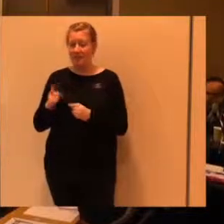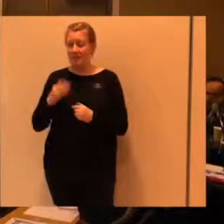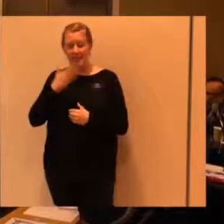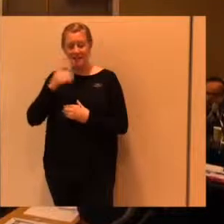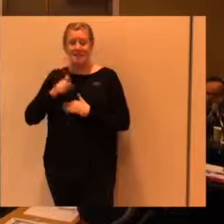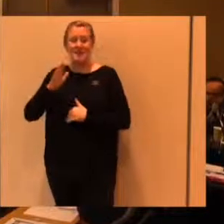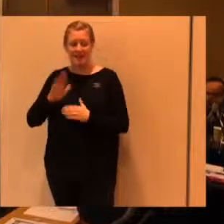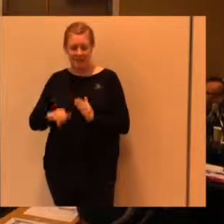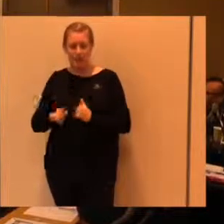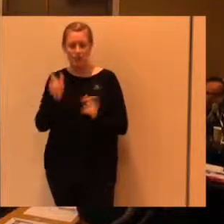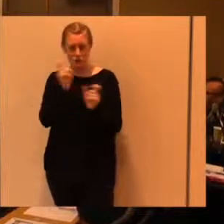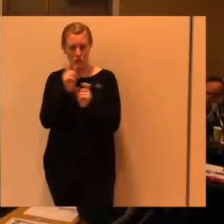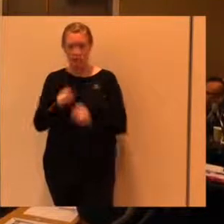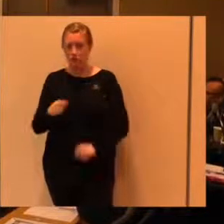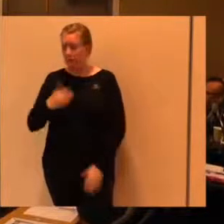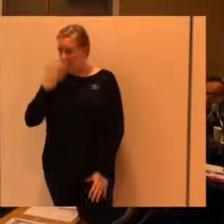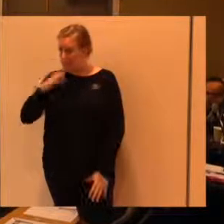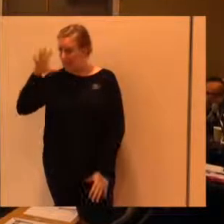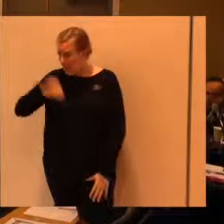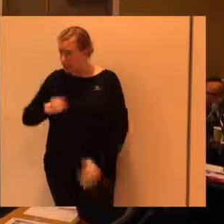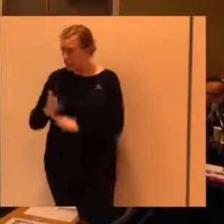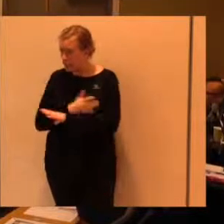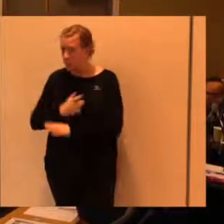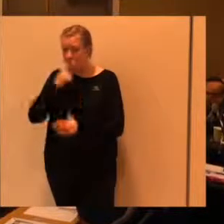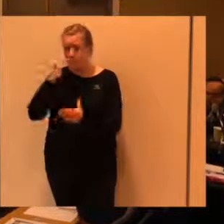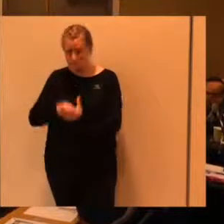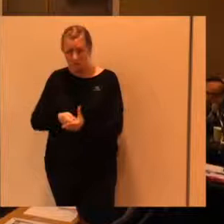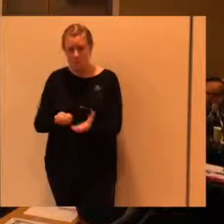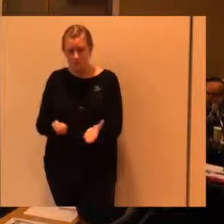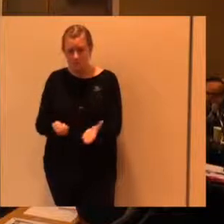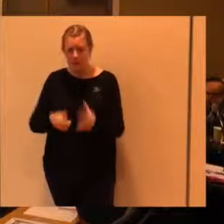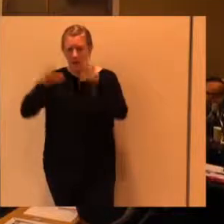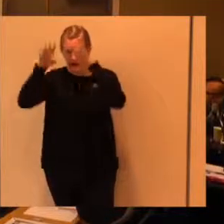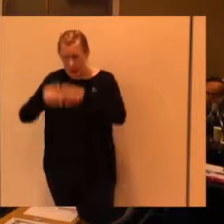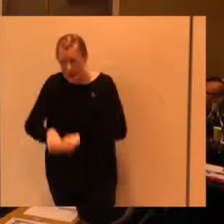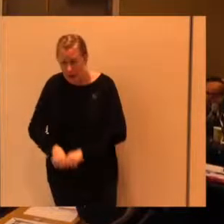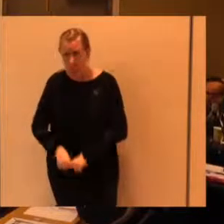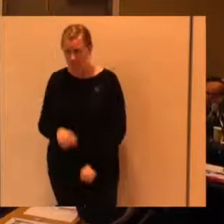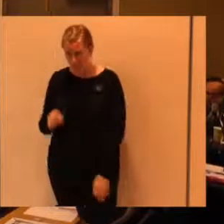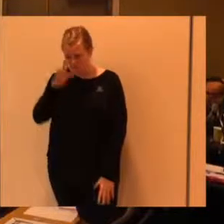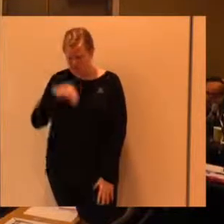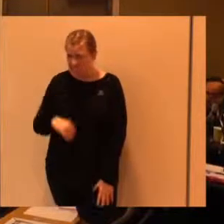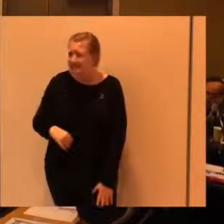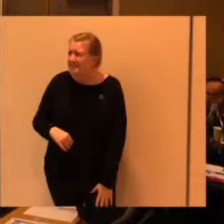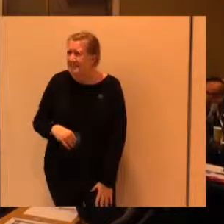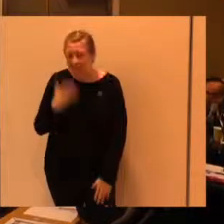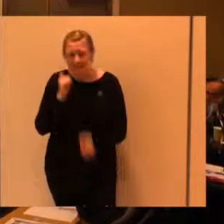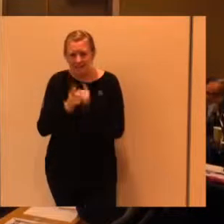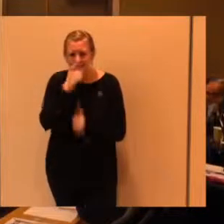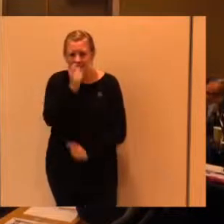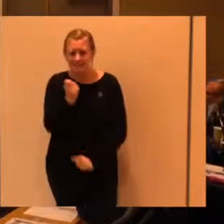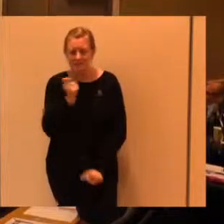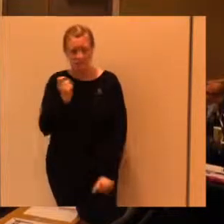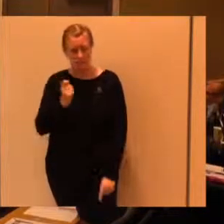läser ju precis allt innan de bestämmer sig för vad de ska göra. För att man vet att man är kanske dålig på det och då är man noga